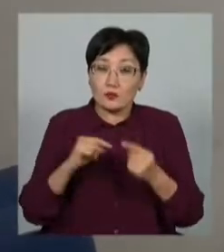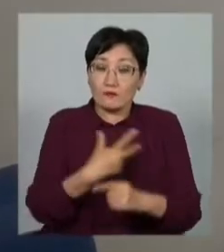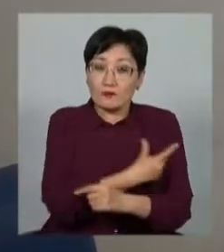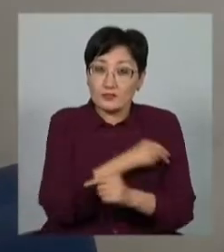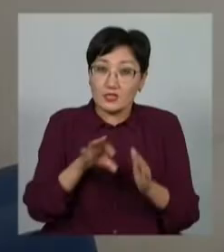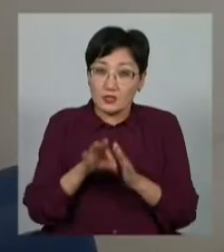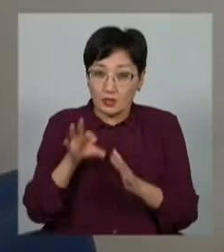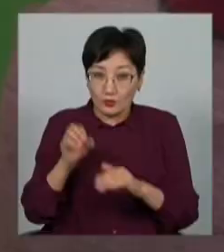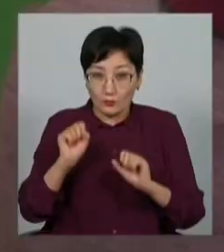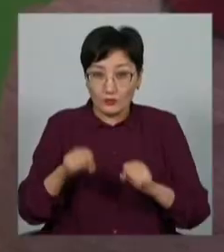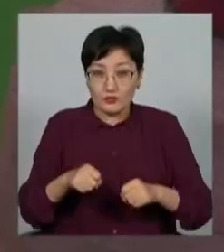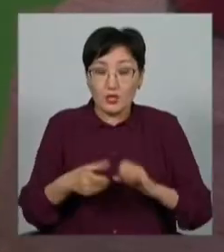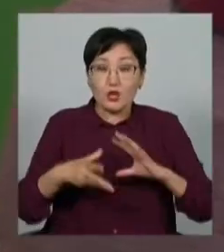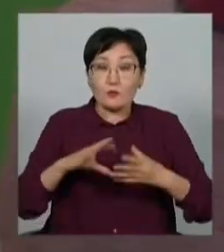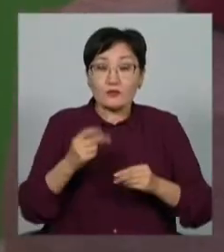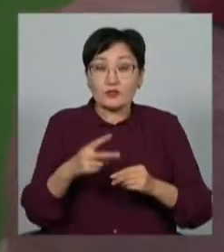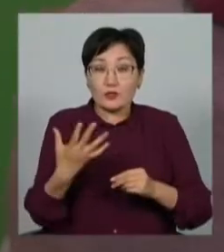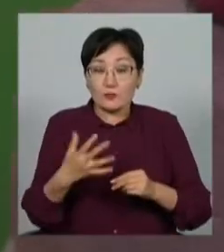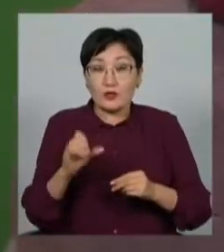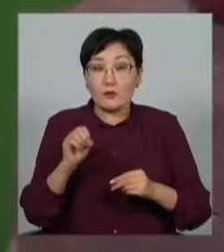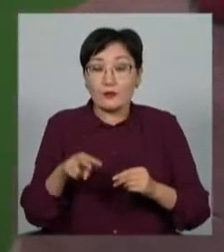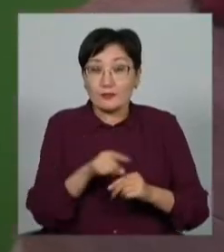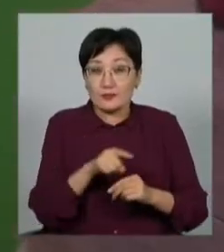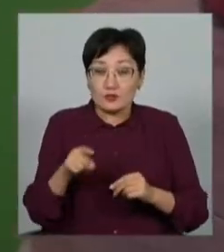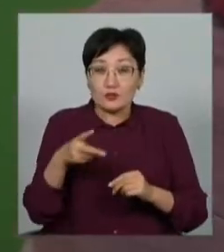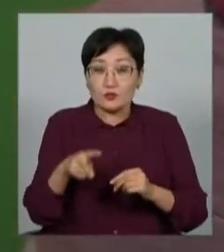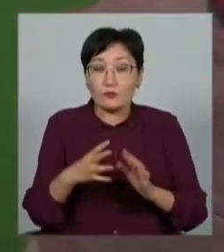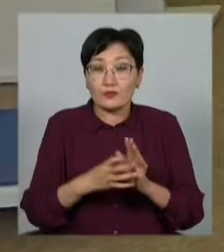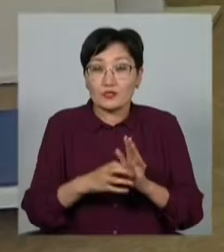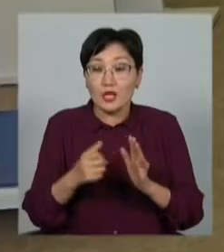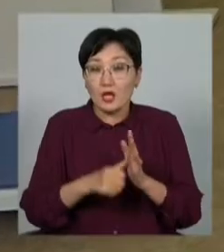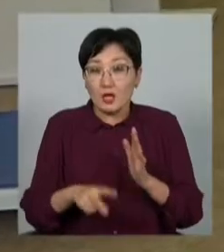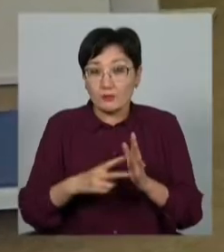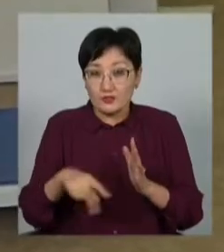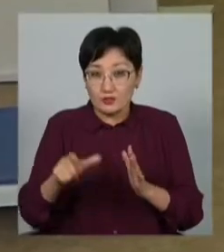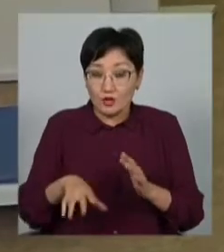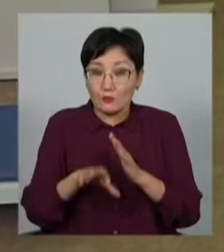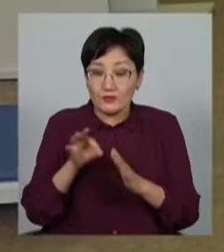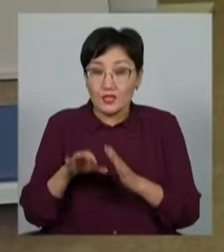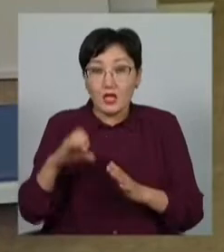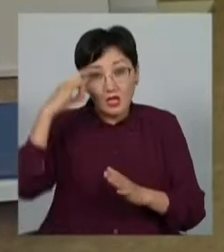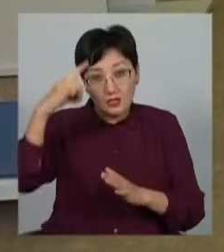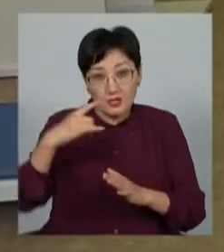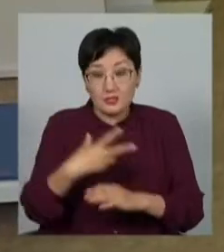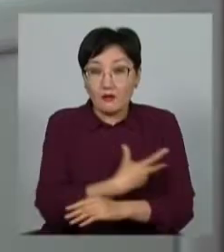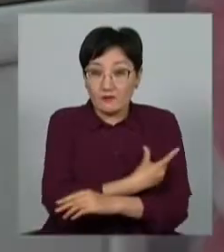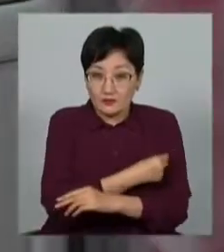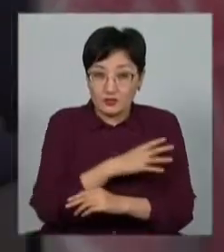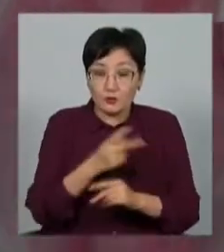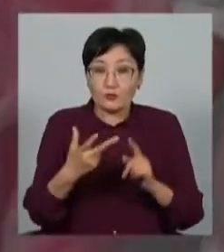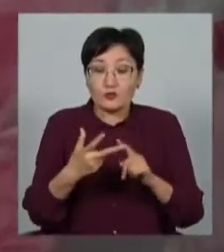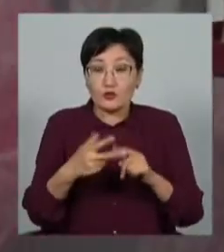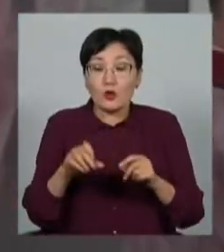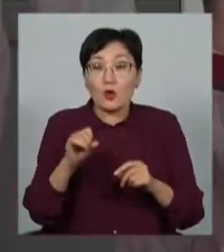вакцинаны таңдау мүмкіндігі бар. Жалпы 25 сәуірден бері 2967 адамның таңдауы Казвак вакцинасына түскен. 3